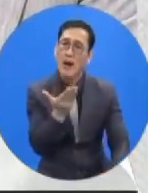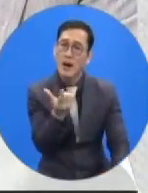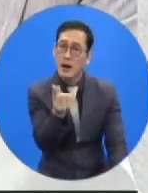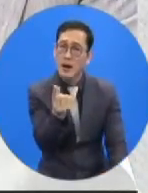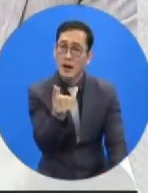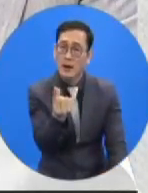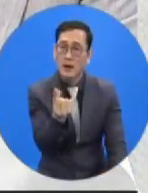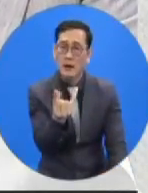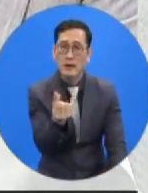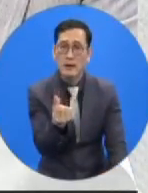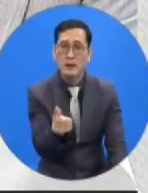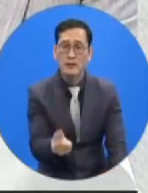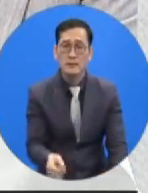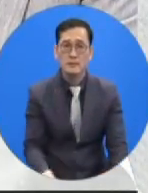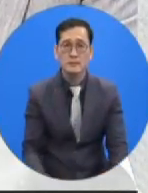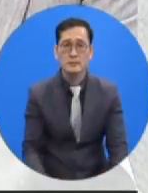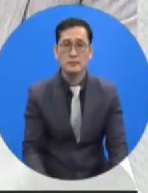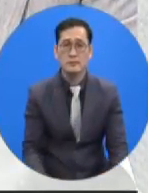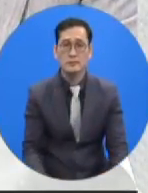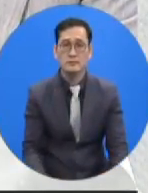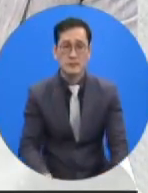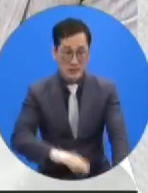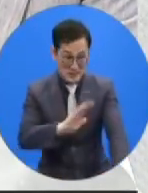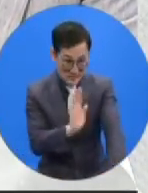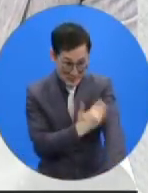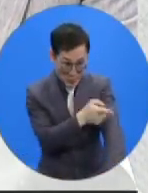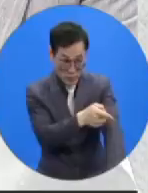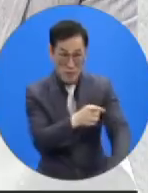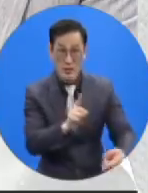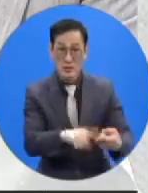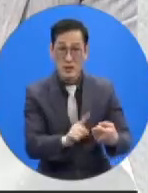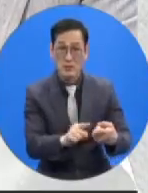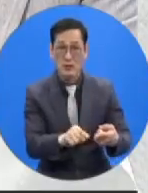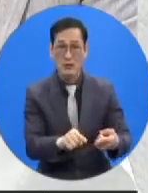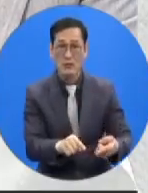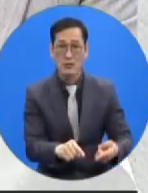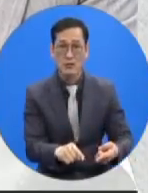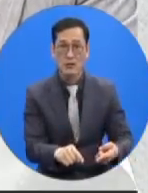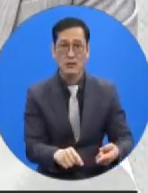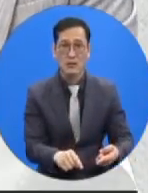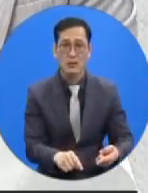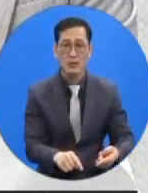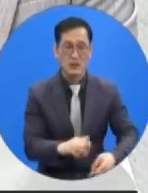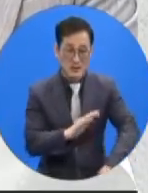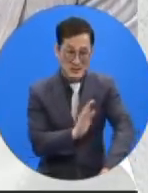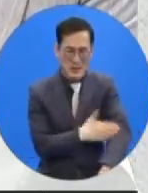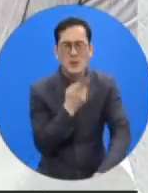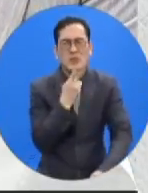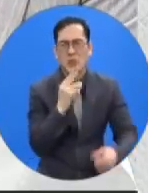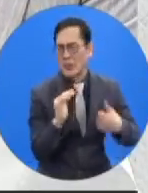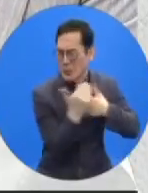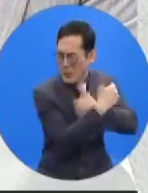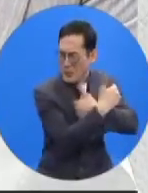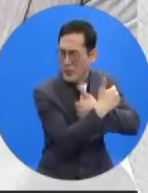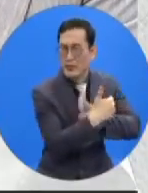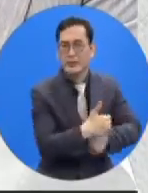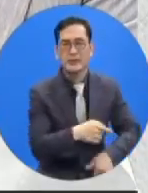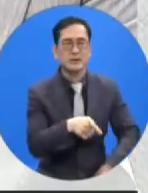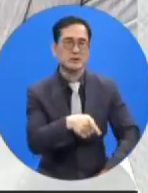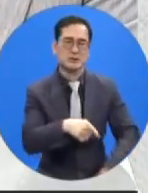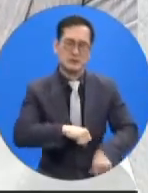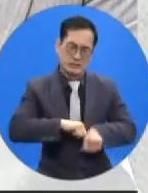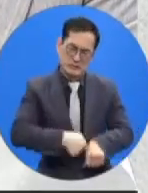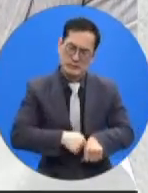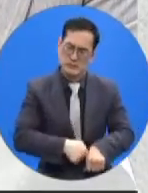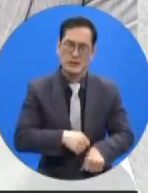때문에 이 잘못된 것에 대해서 이렇게 좀 옹호하고 이랬을 것이다라고 얘기하는 것 자체가 좀 너무 억지가 아니냐